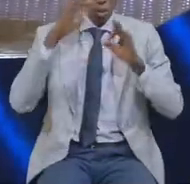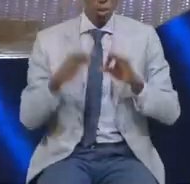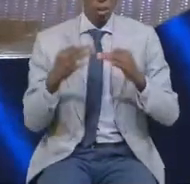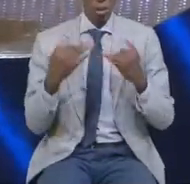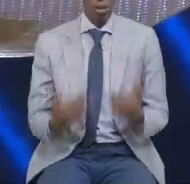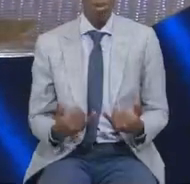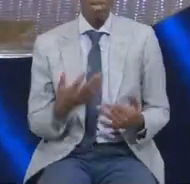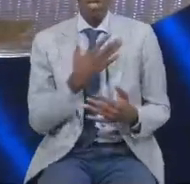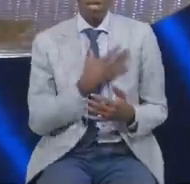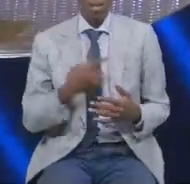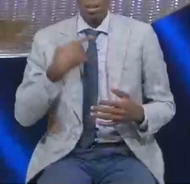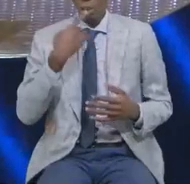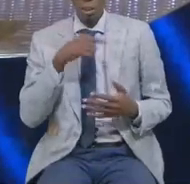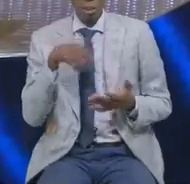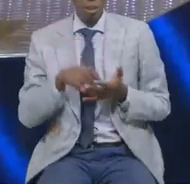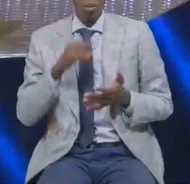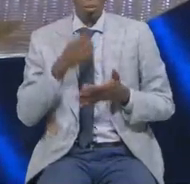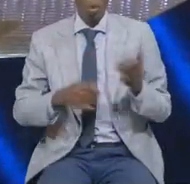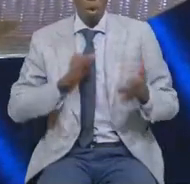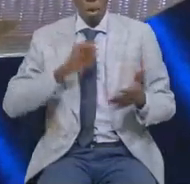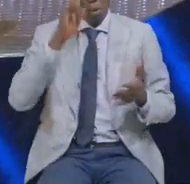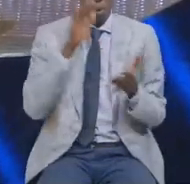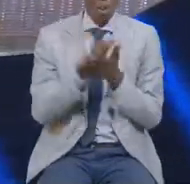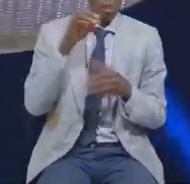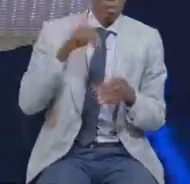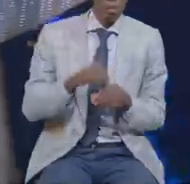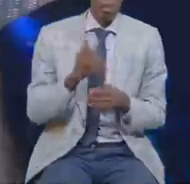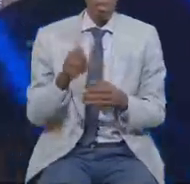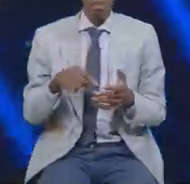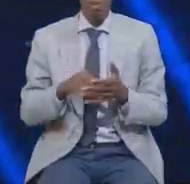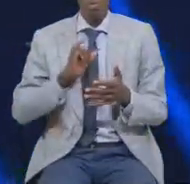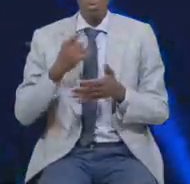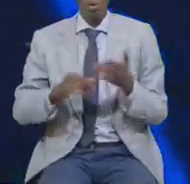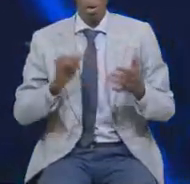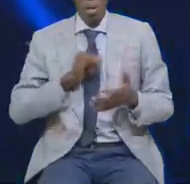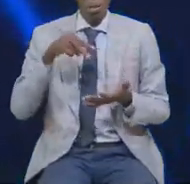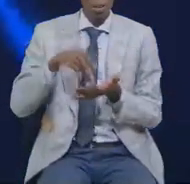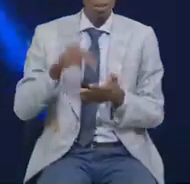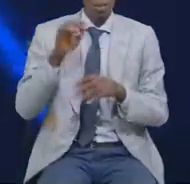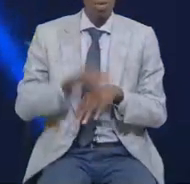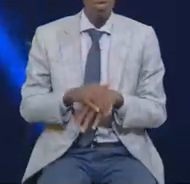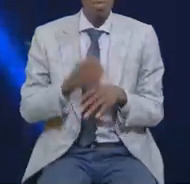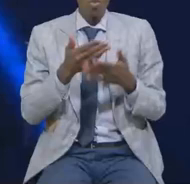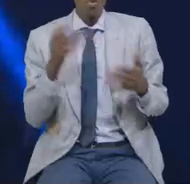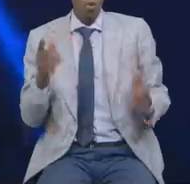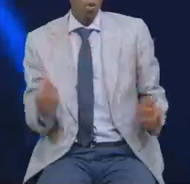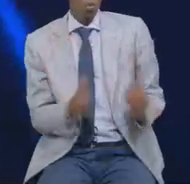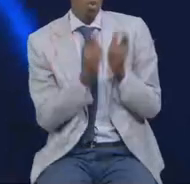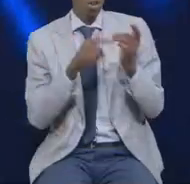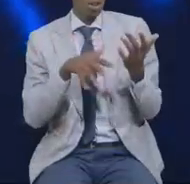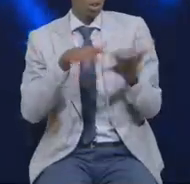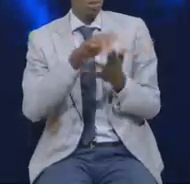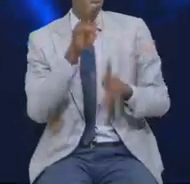là où tu te tiens, voici là où tu vas prendre position, avant de rencontrer ces gens-là, ta prière,